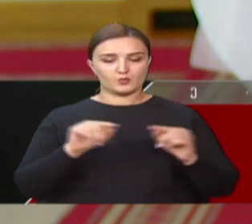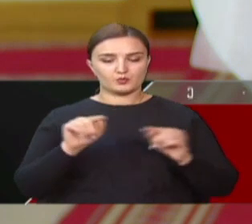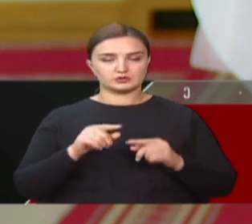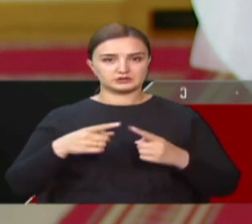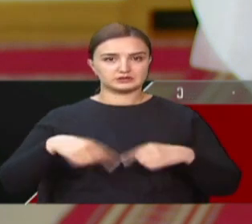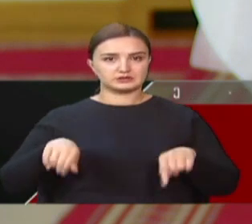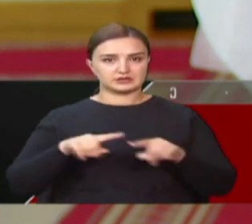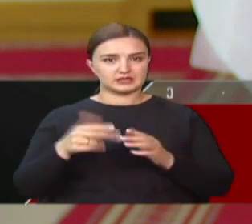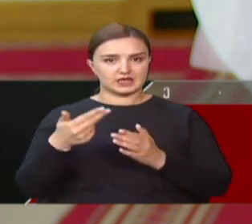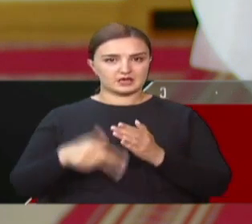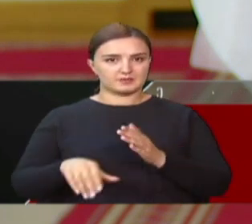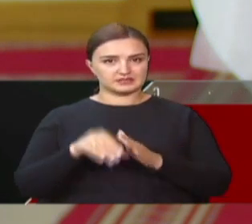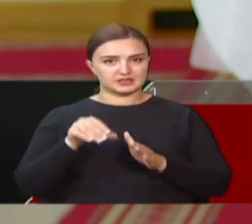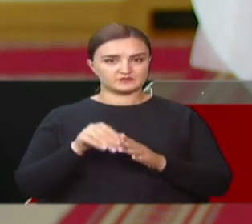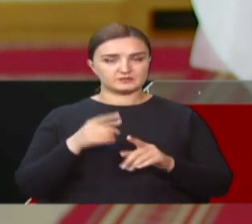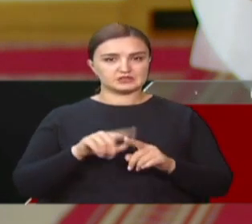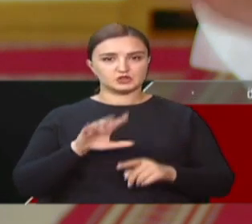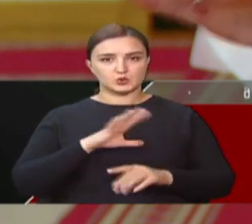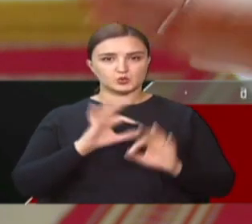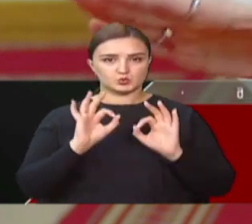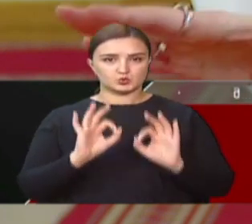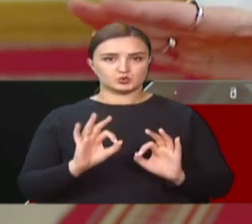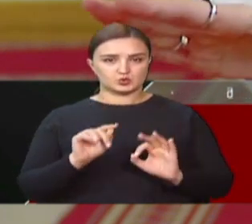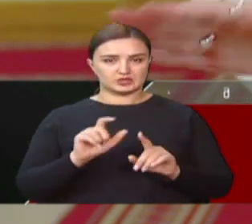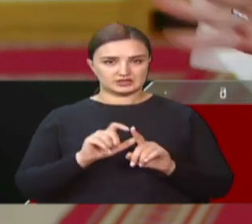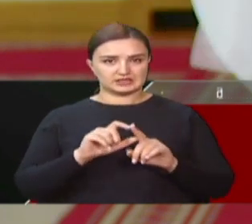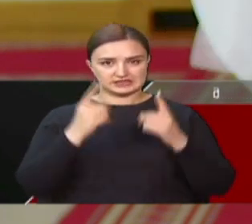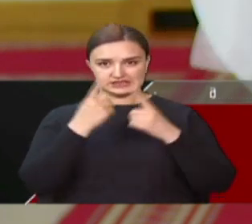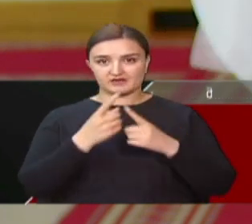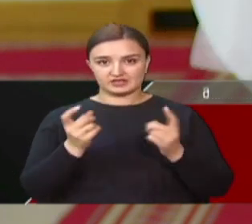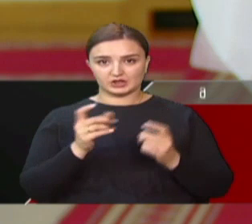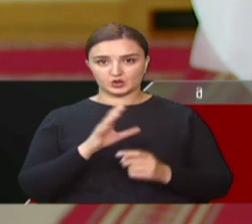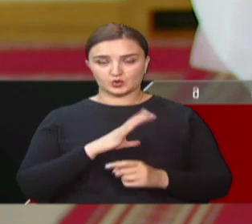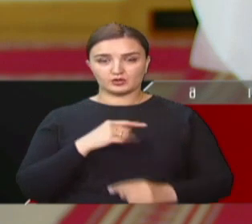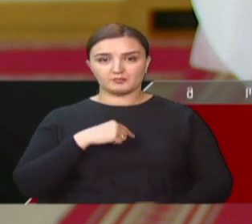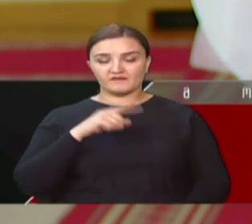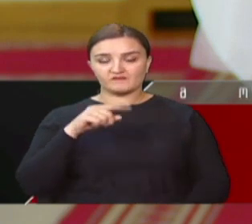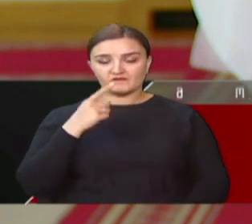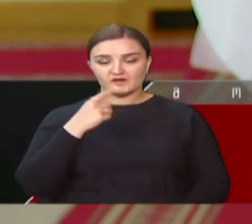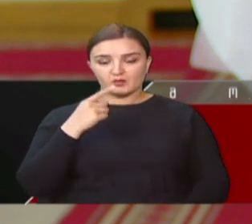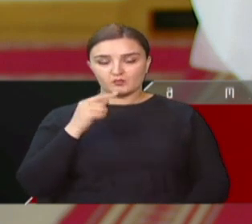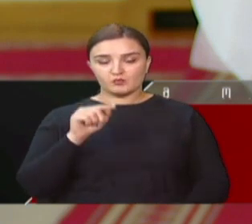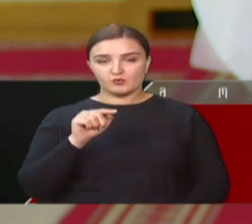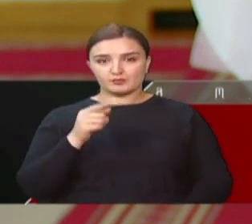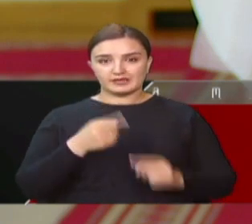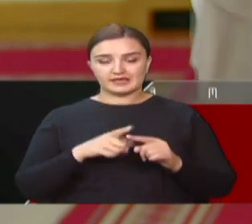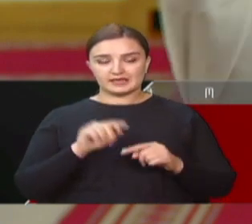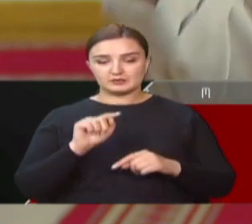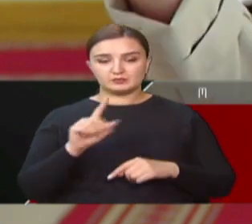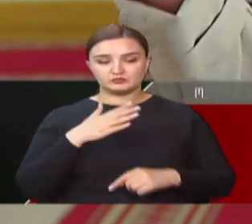დაამარცხა არჩევნებში და ეს იყო სწორედ აი ზუსტად ეს გზავნილები ქონდათ. ანუ მე ვამბობ და საუბრობ იმას, რომ